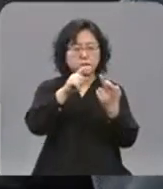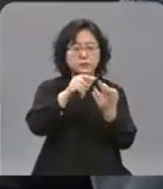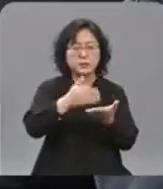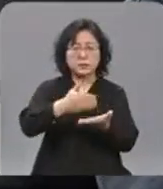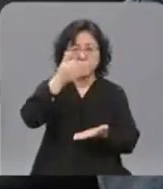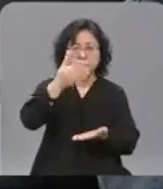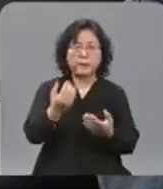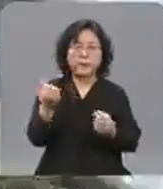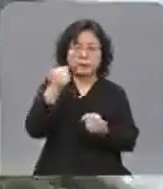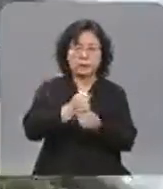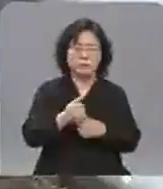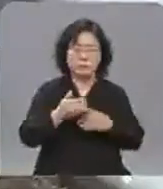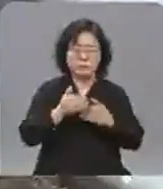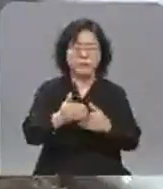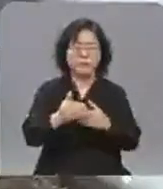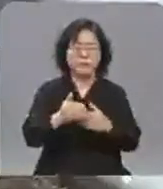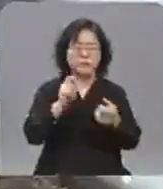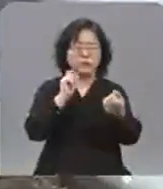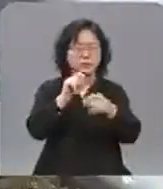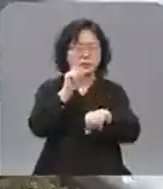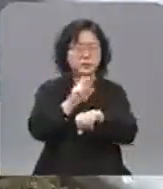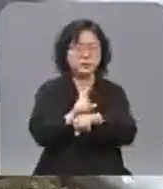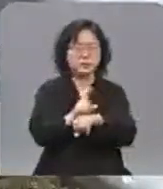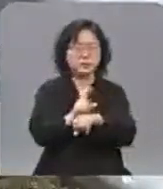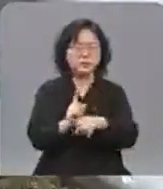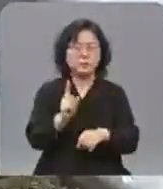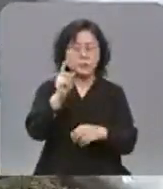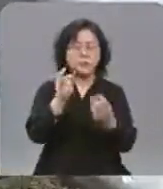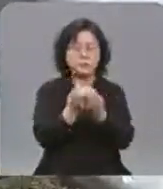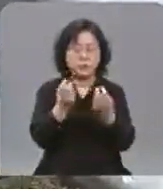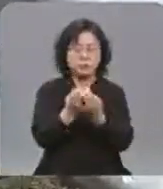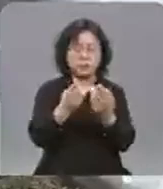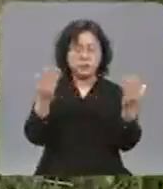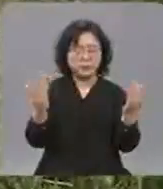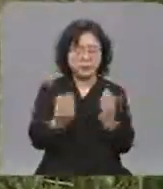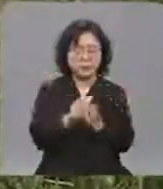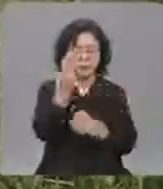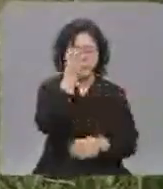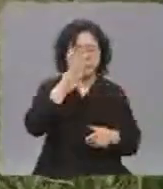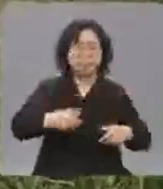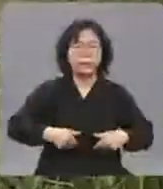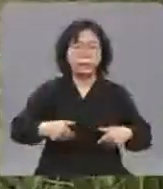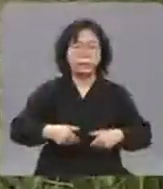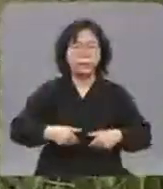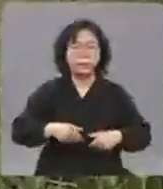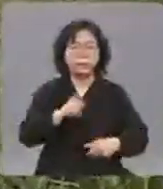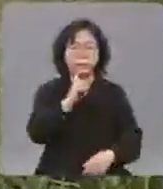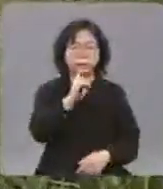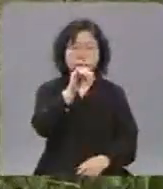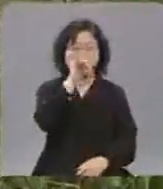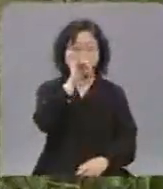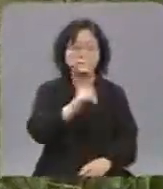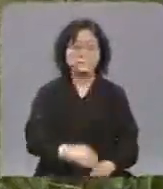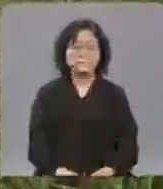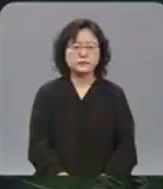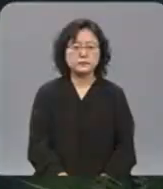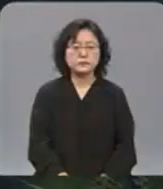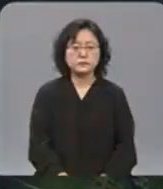개방과 복원 과정에서 접근성을 높이는 방법을 종합적으로 검토했으면 좋겠다며 일부 여지를